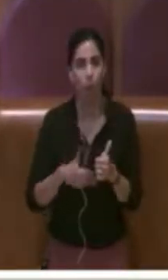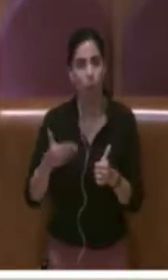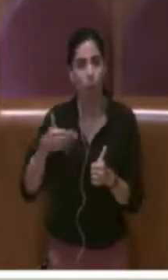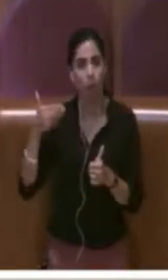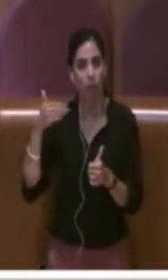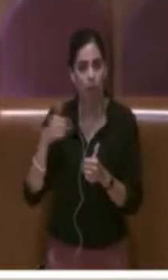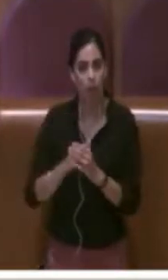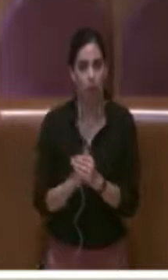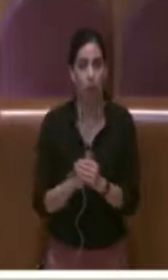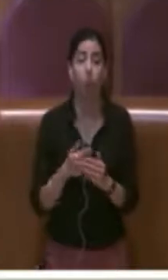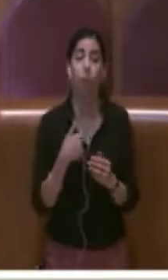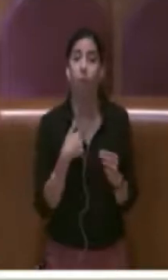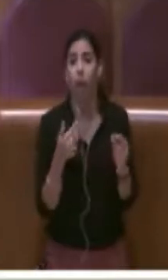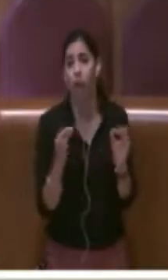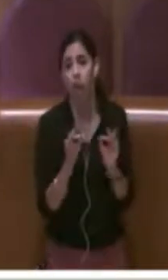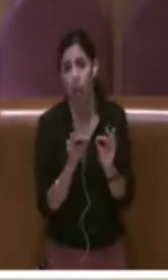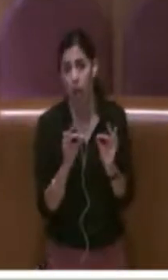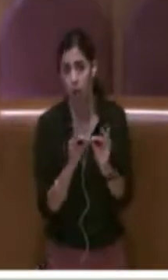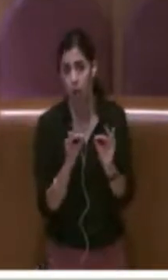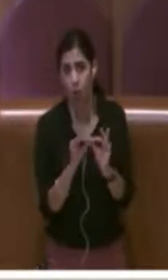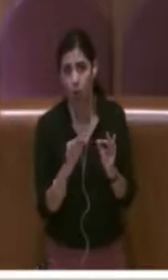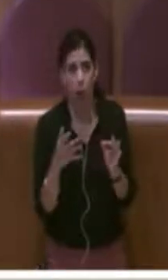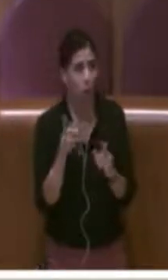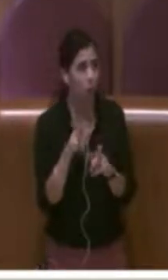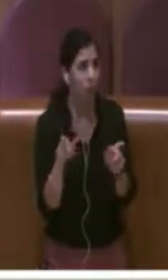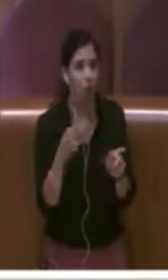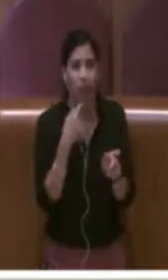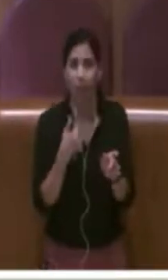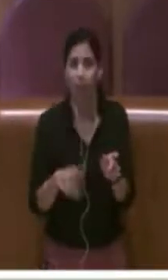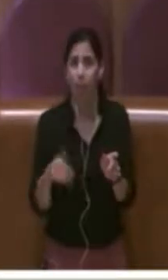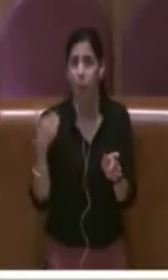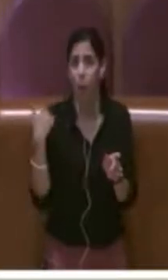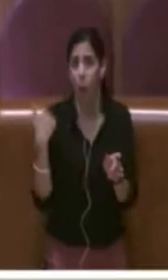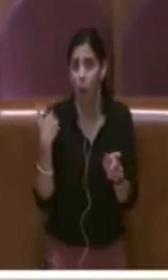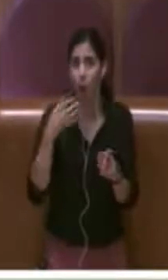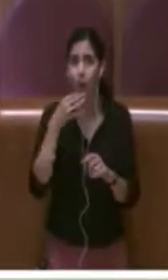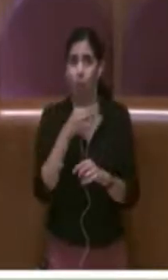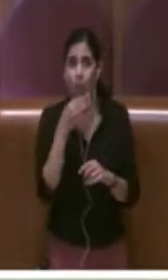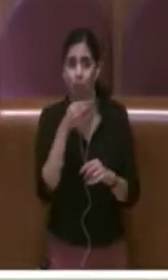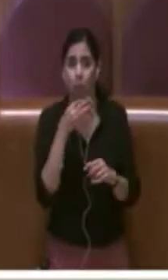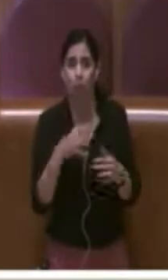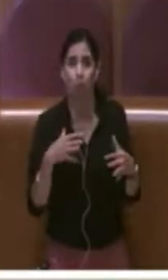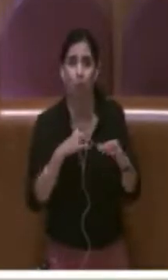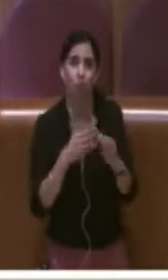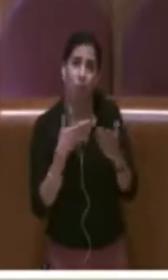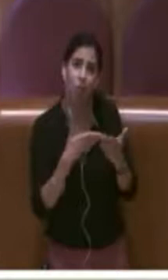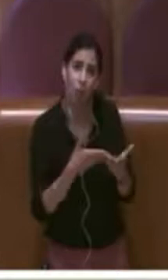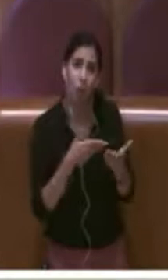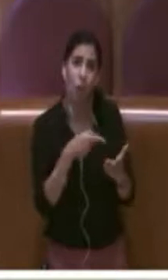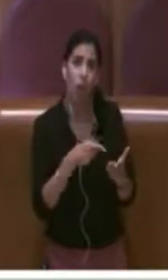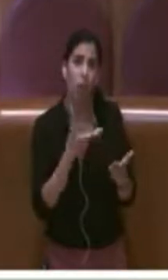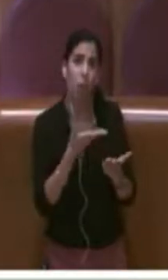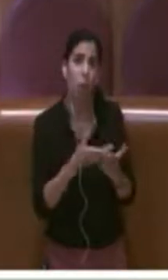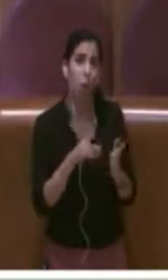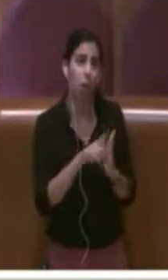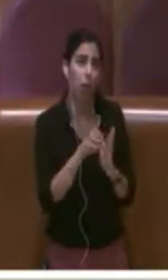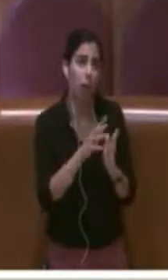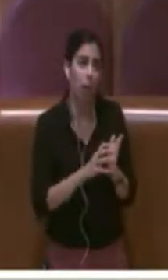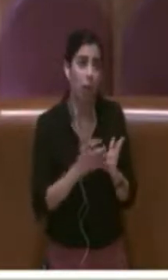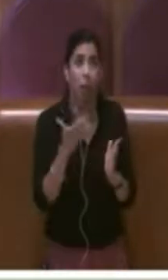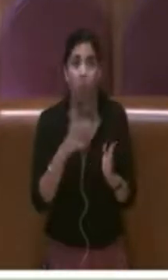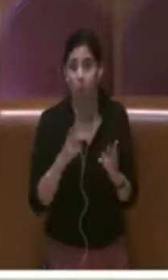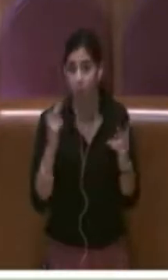io concordo con tutti coloro che sono intervenuti a favore di questa proposta di delibera perché effettivamente